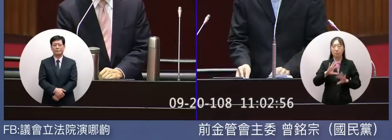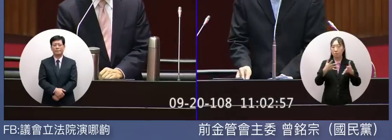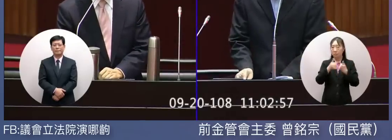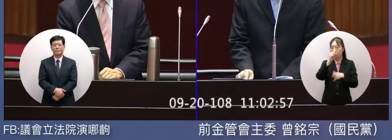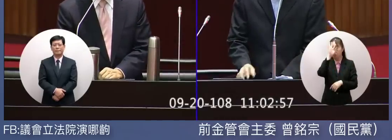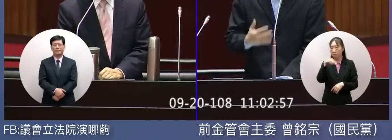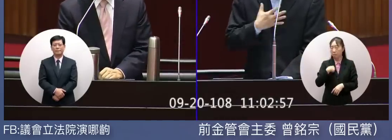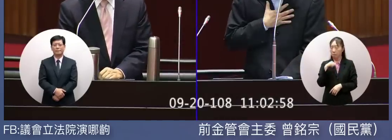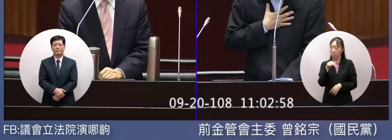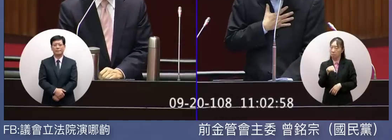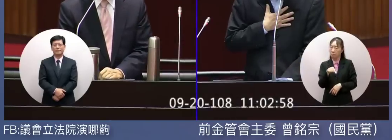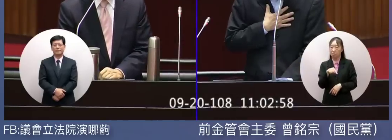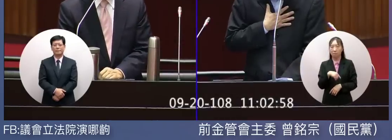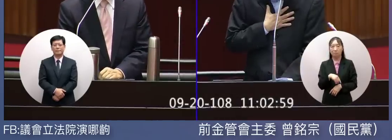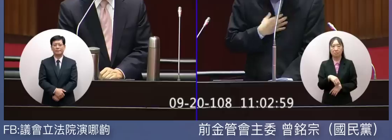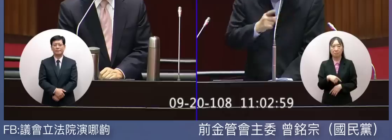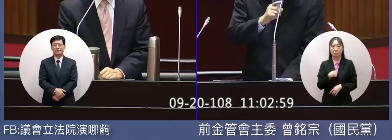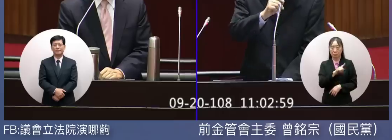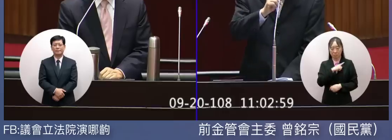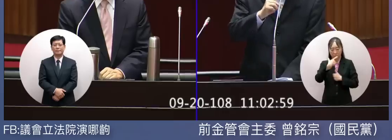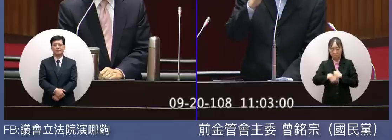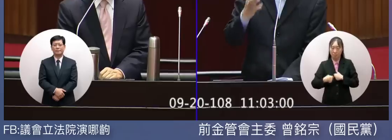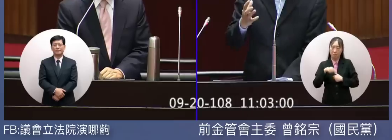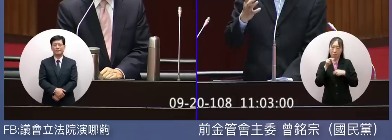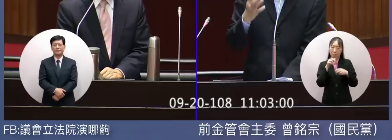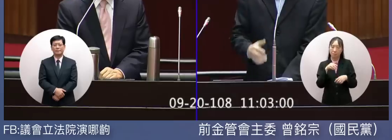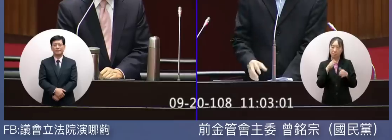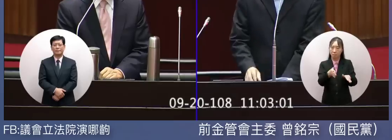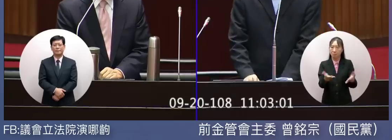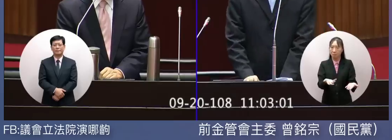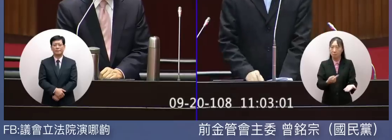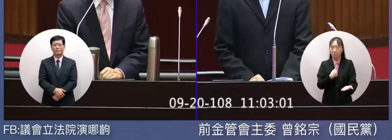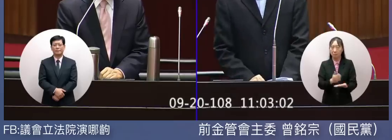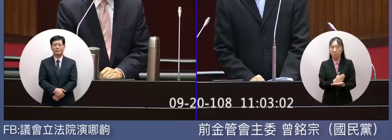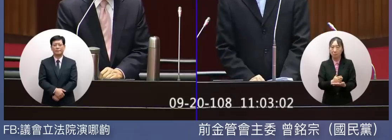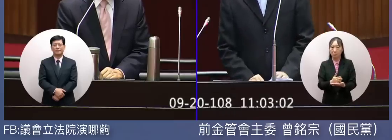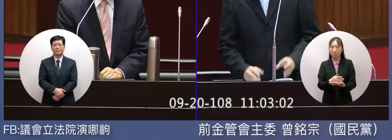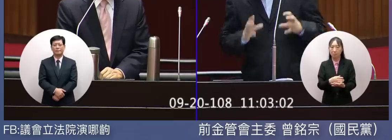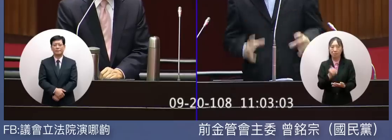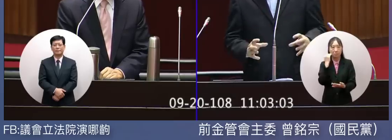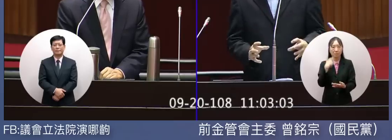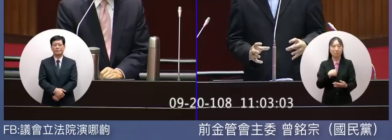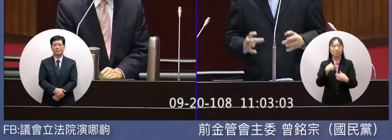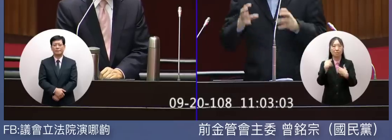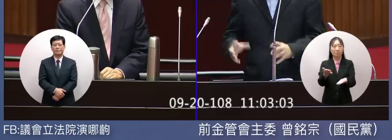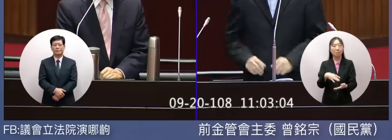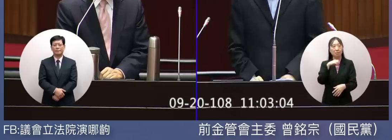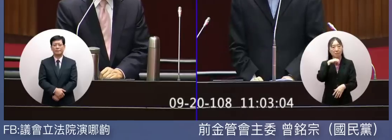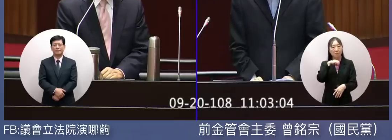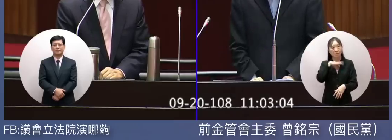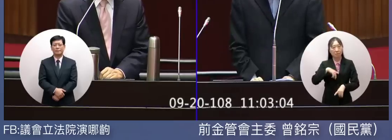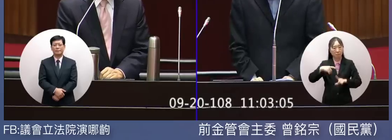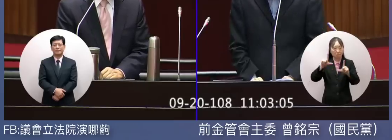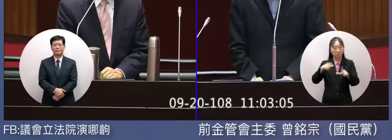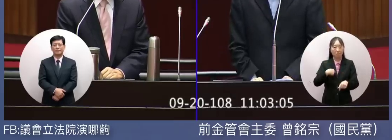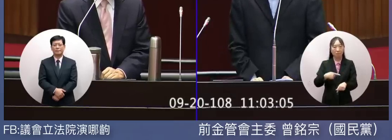党来看，或者本身来看，要给屏东的乡亲更好的路、更快速